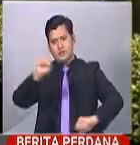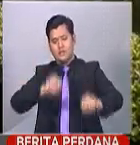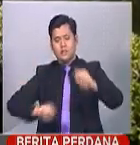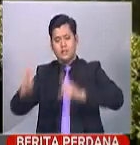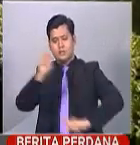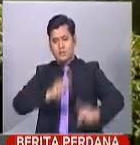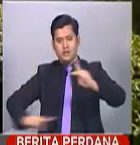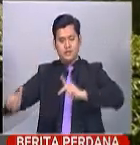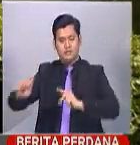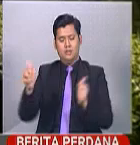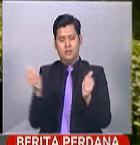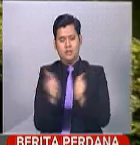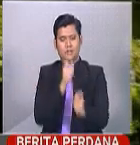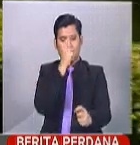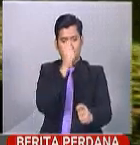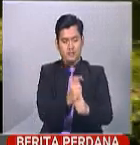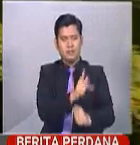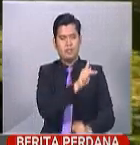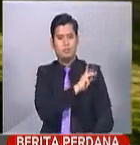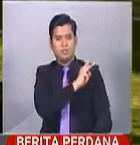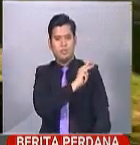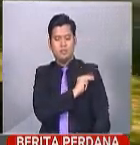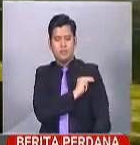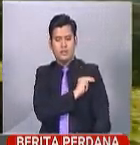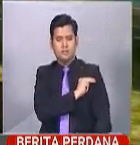Kamis Arifin Arifin